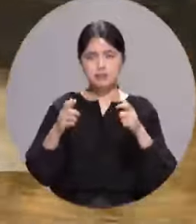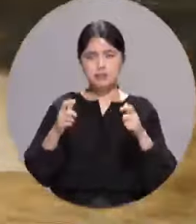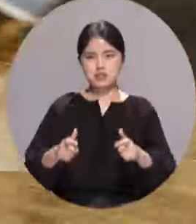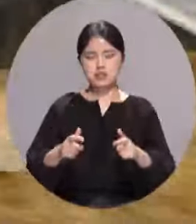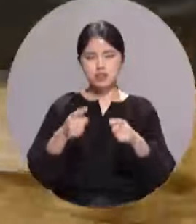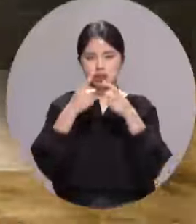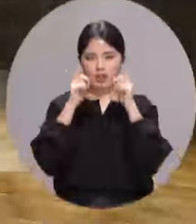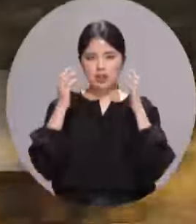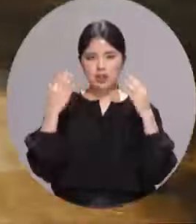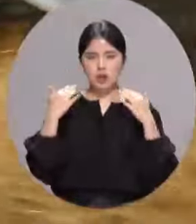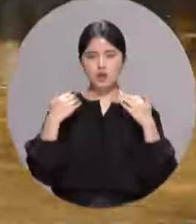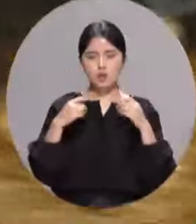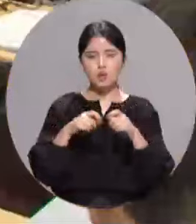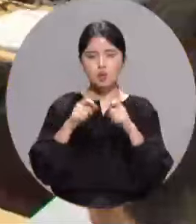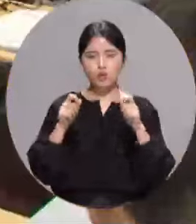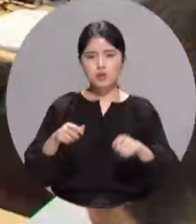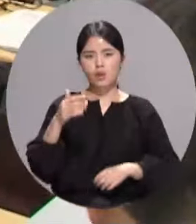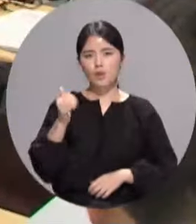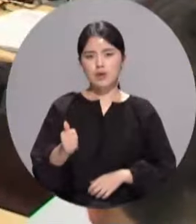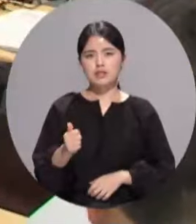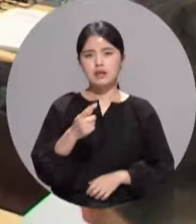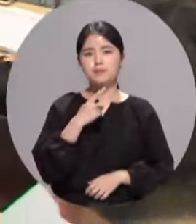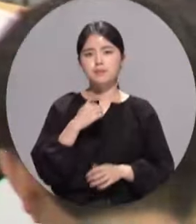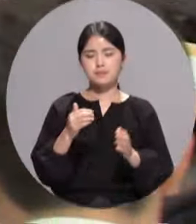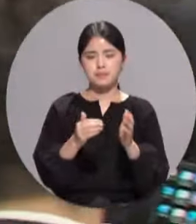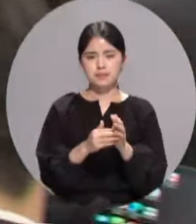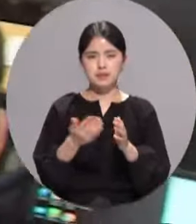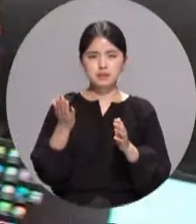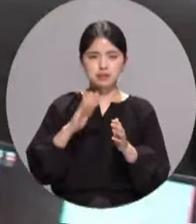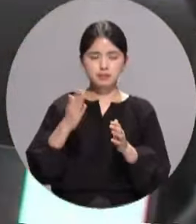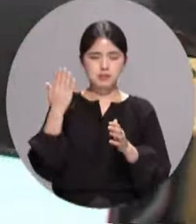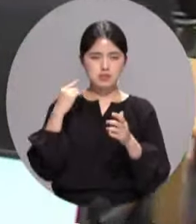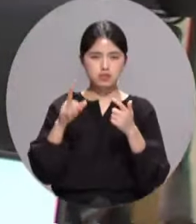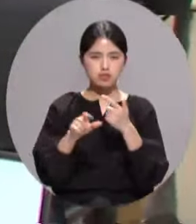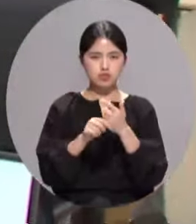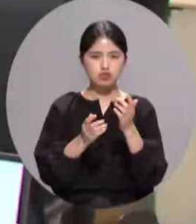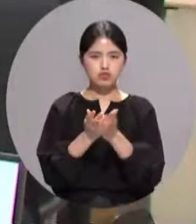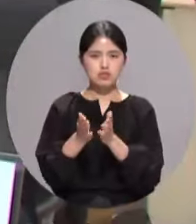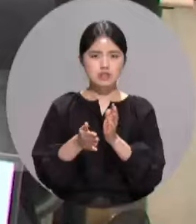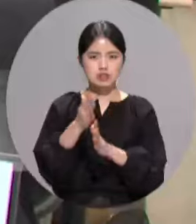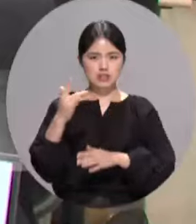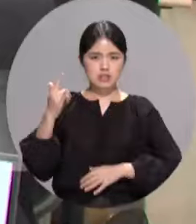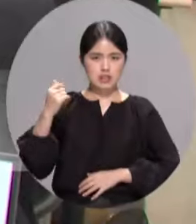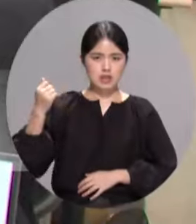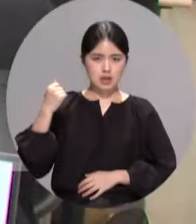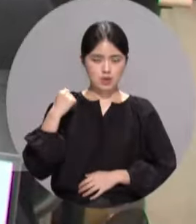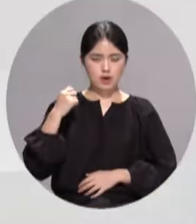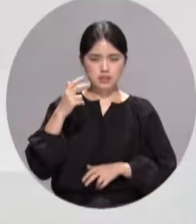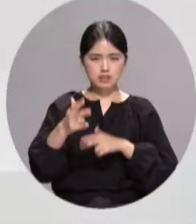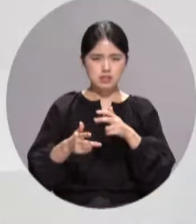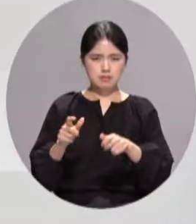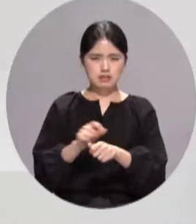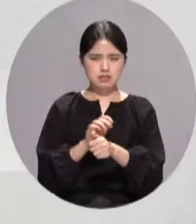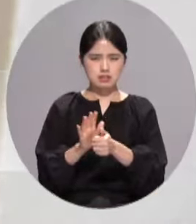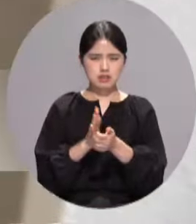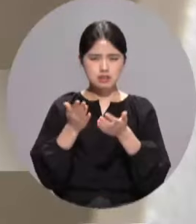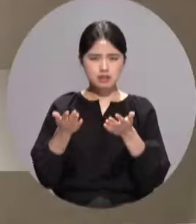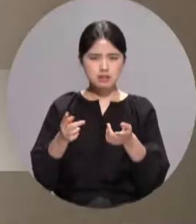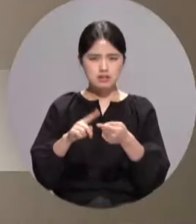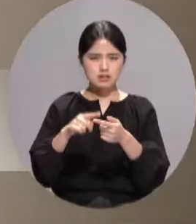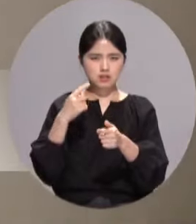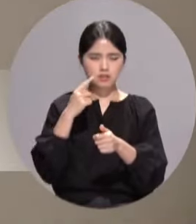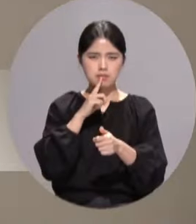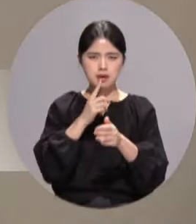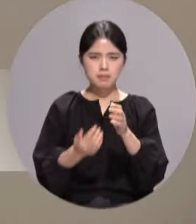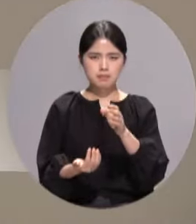여기만 유력 인사입니다 그런데 지난해 6월 감사원이 군산시의 태양광 사업에 특가 있었다고 지적하고 검찰이